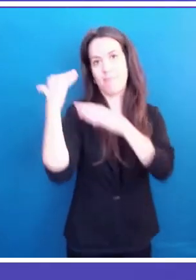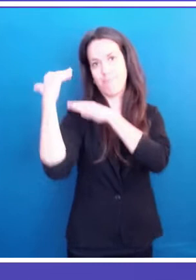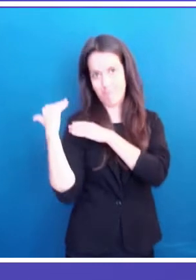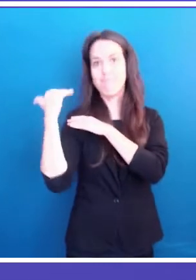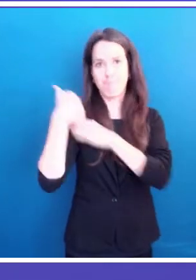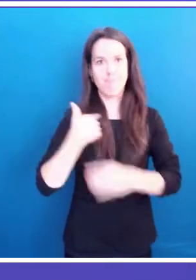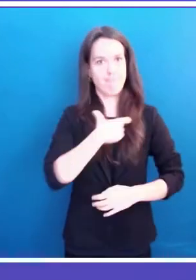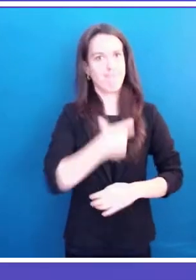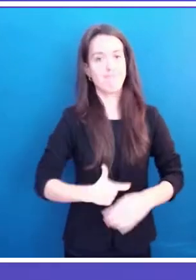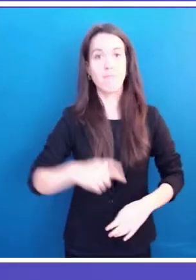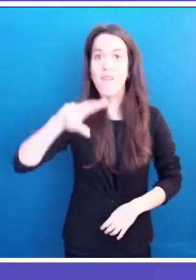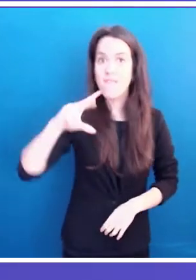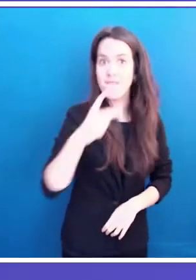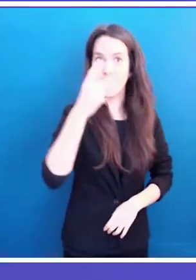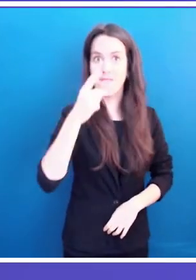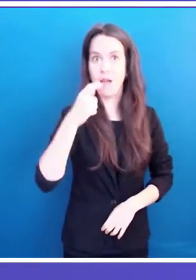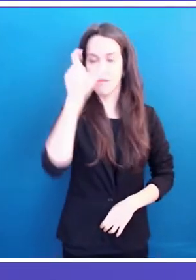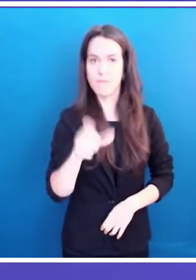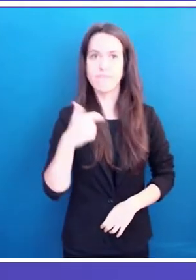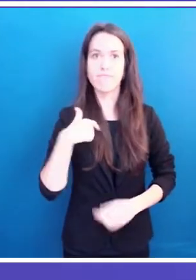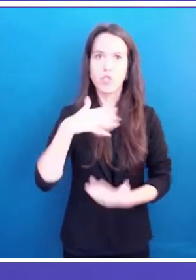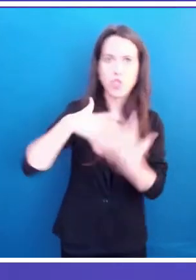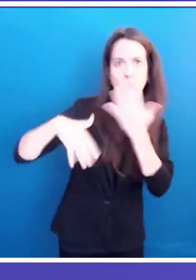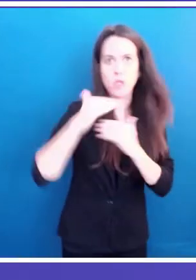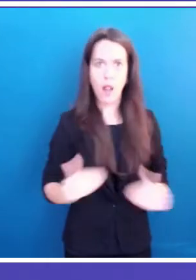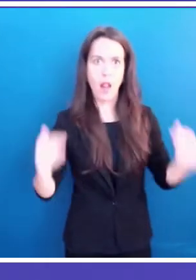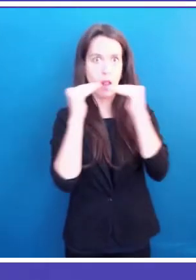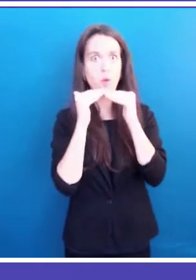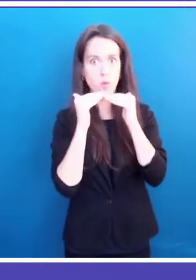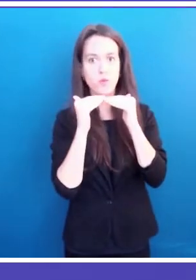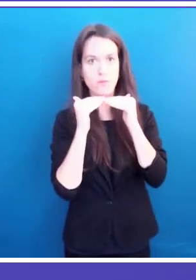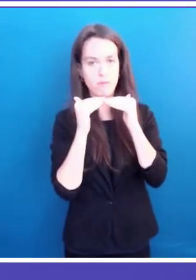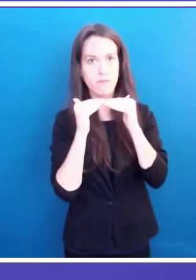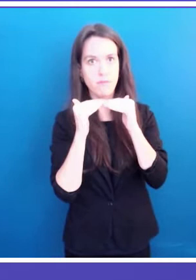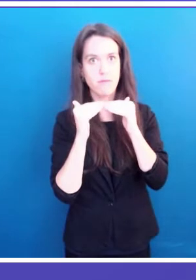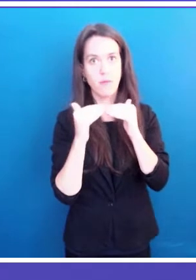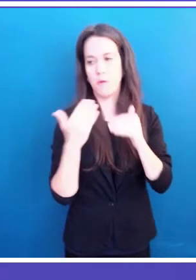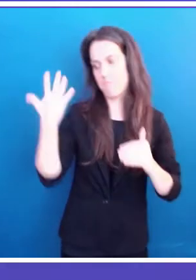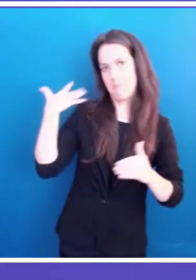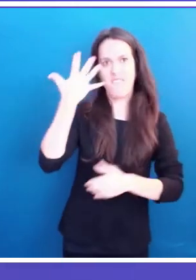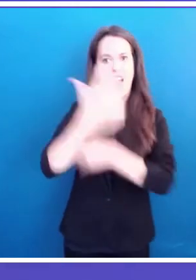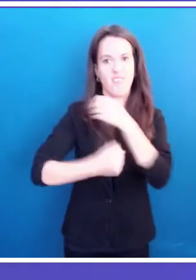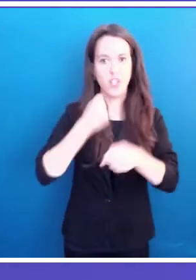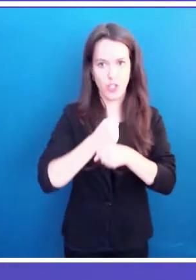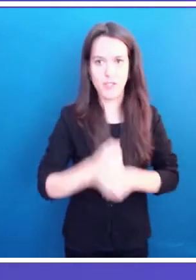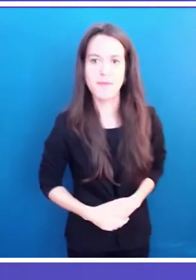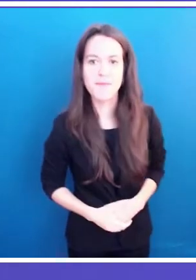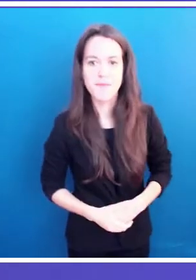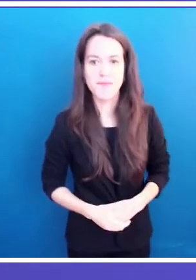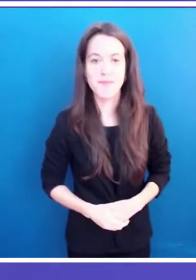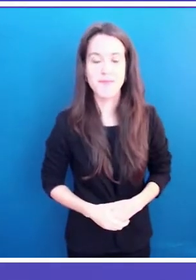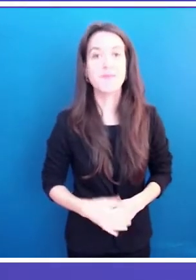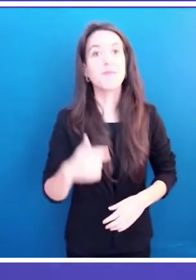والفتيات. أنا اسمي ماريا ستراتيجيكا وأنا في مدينة فارم فين